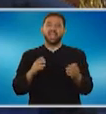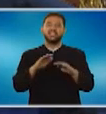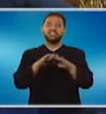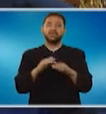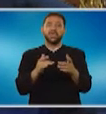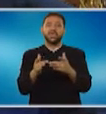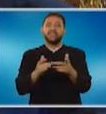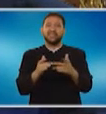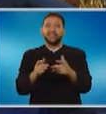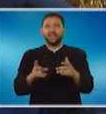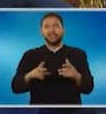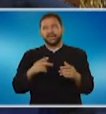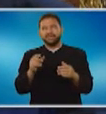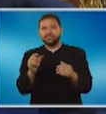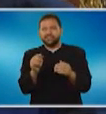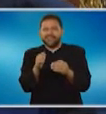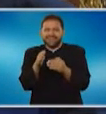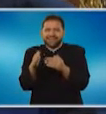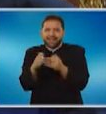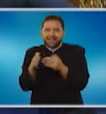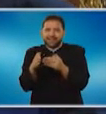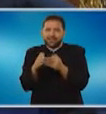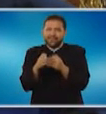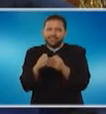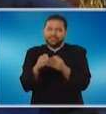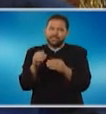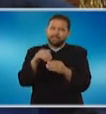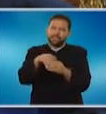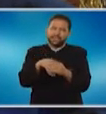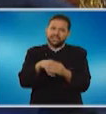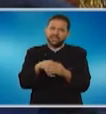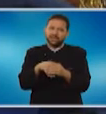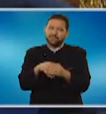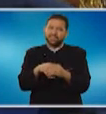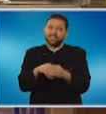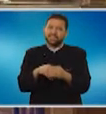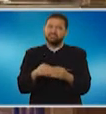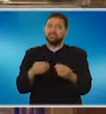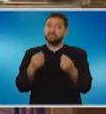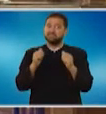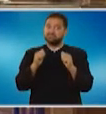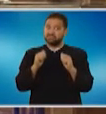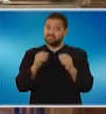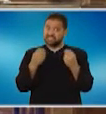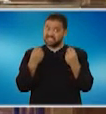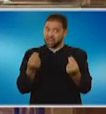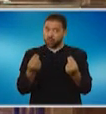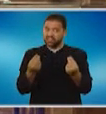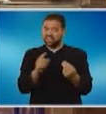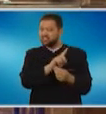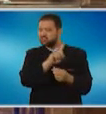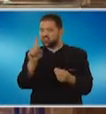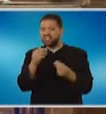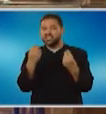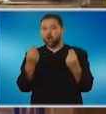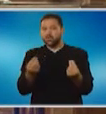e cumva la limită între seriozitate și neseriozitate. Adică e multă